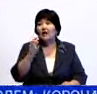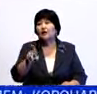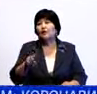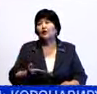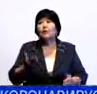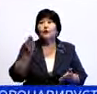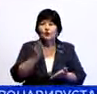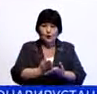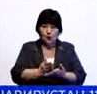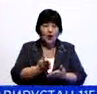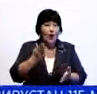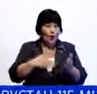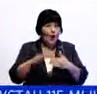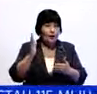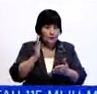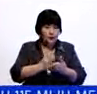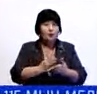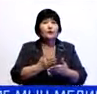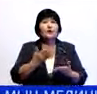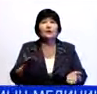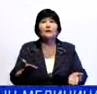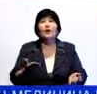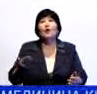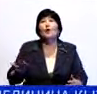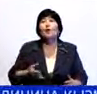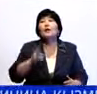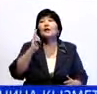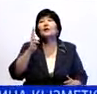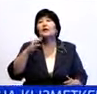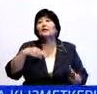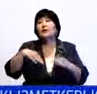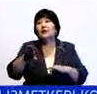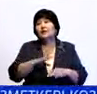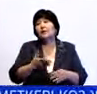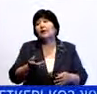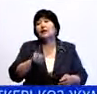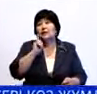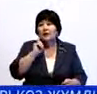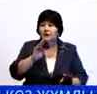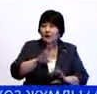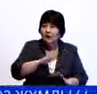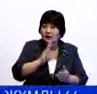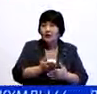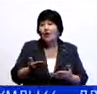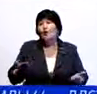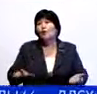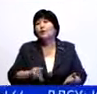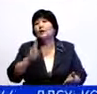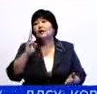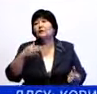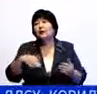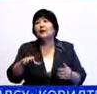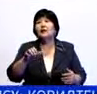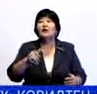өмір сүргеніне қуанып тұрмын Гүлзахира. Өмірден кім кетпейді, қырсында кетеді, өмірден кімде